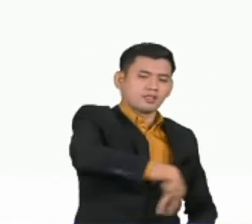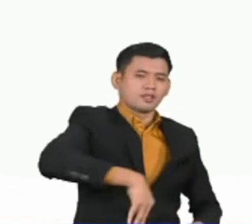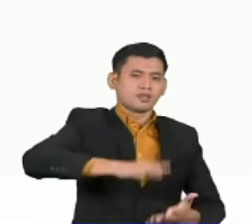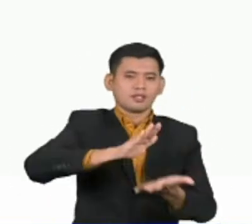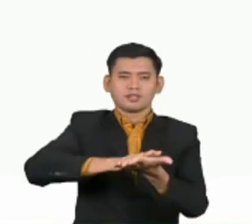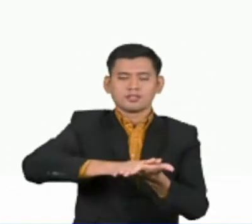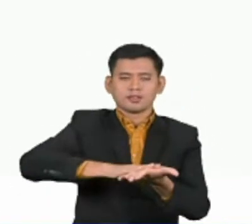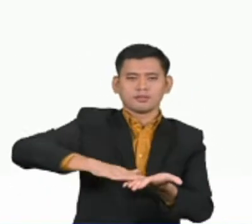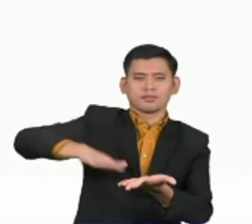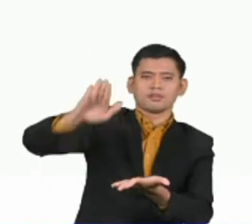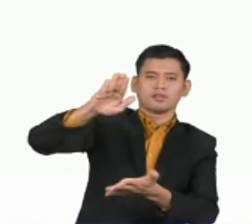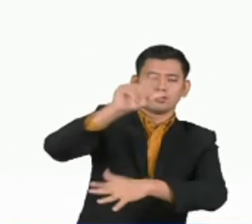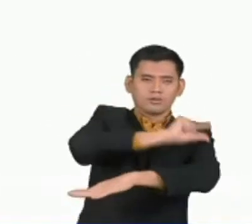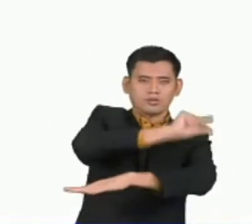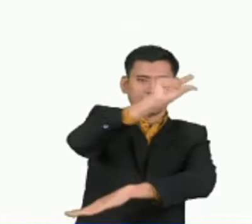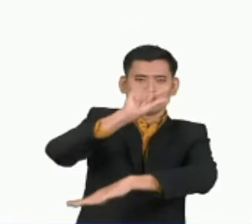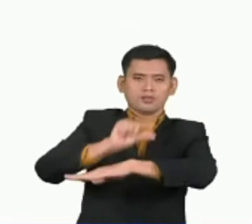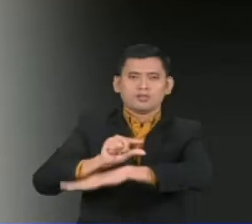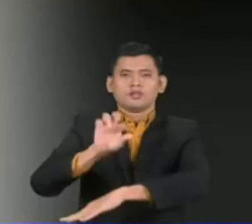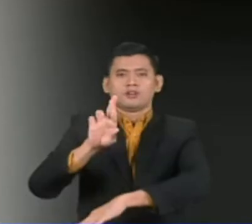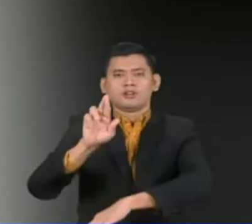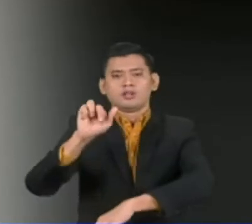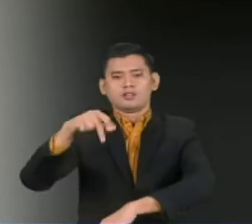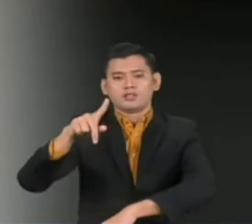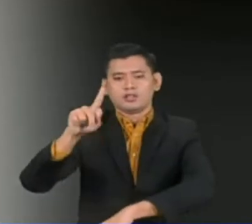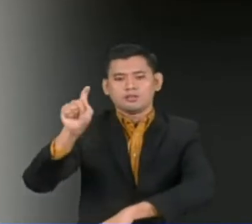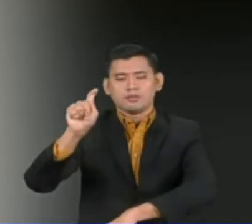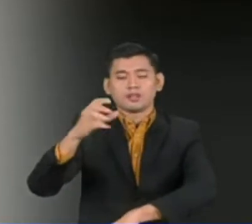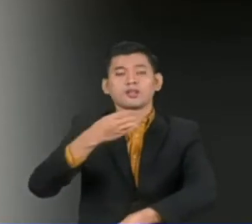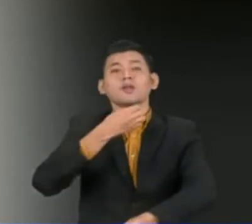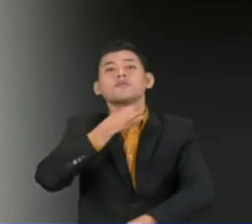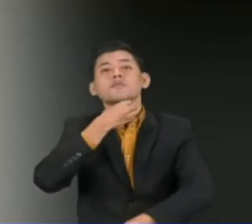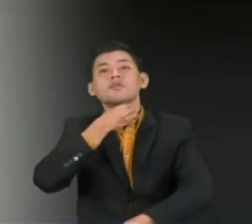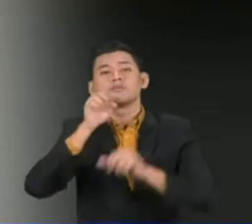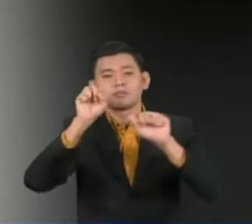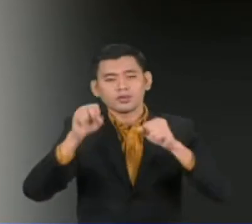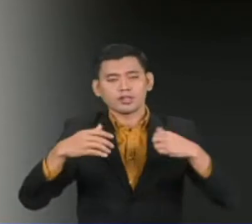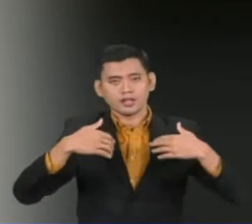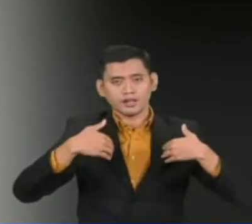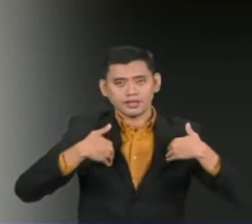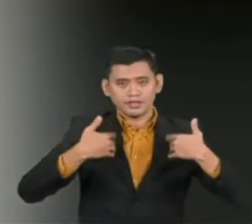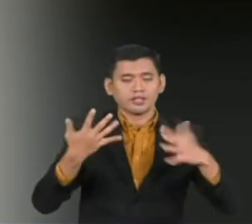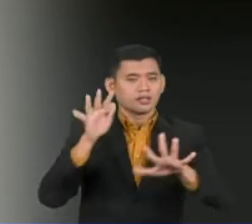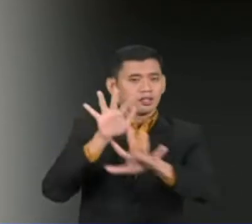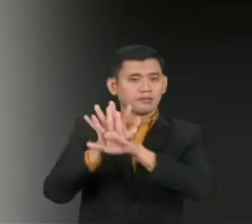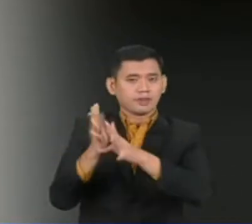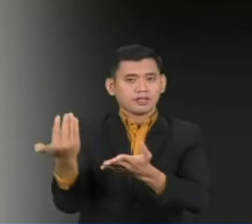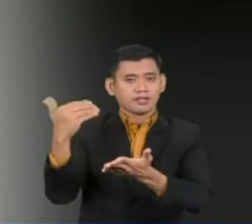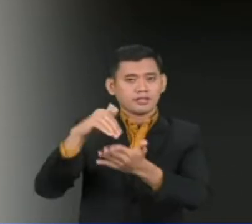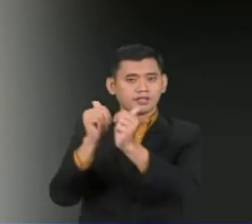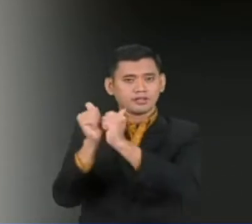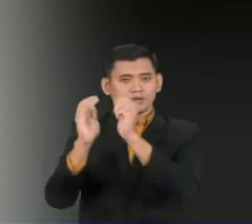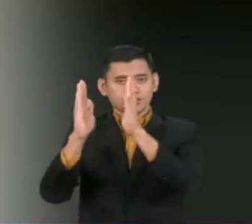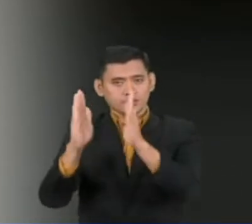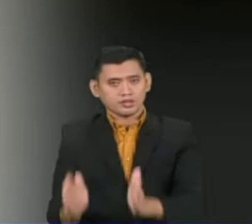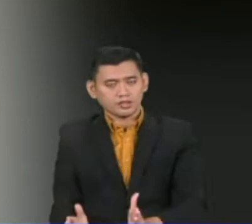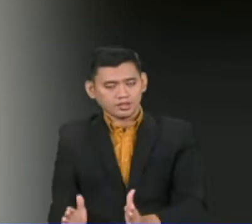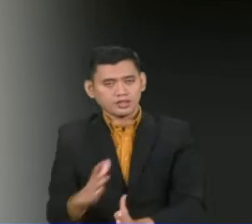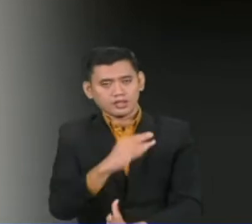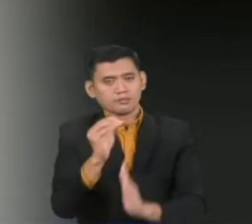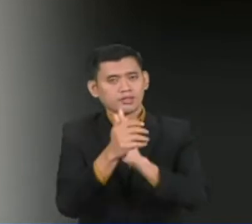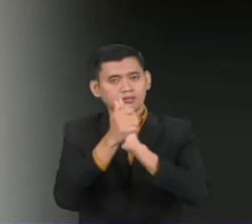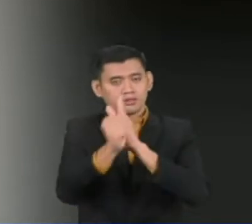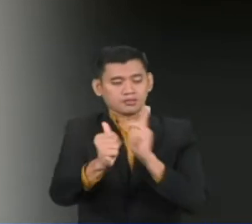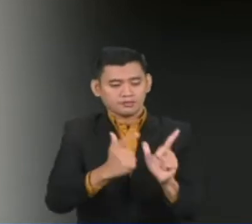SMK Gunung Rapat Ipoh. Ia bagi melahirkan lebih ramai atlet berbakat dan berpotensi besar dalam sukan olahraga.